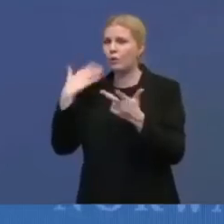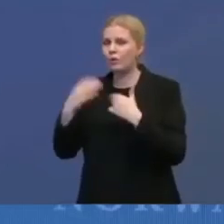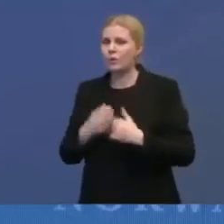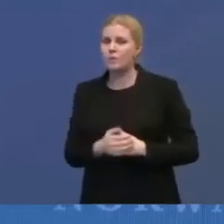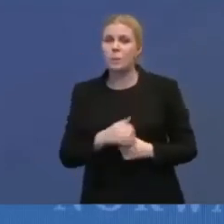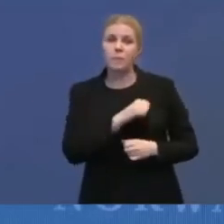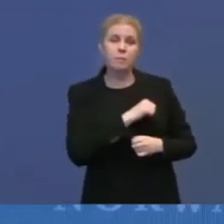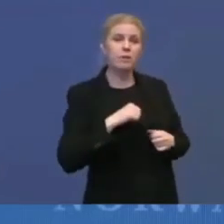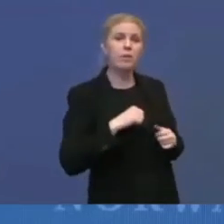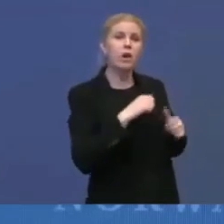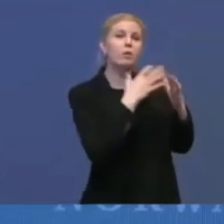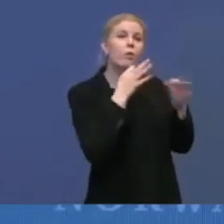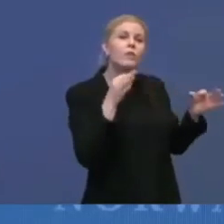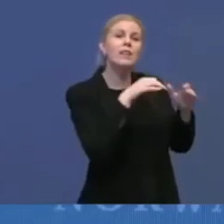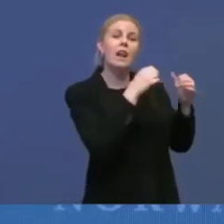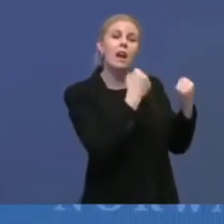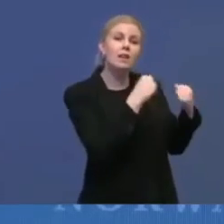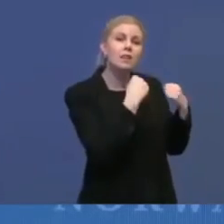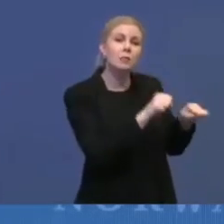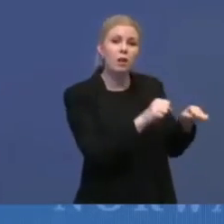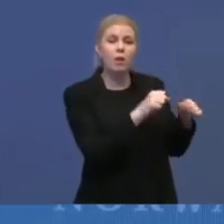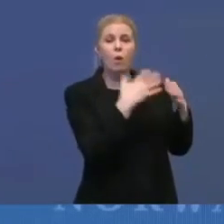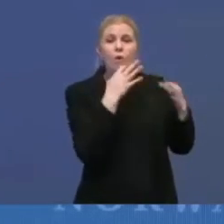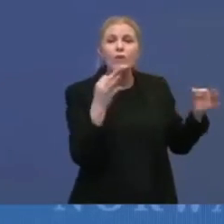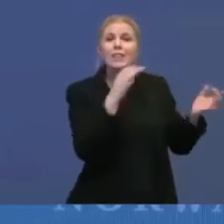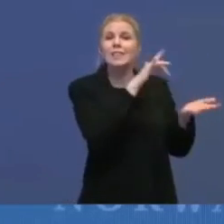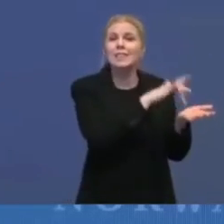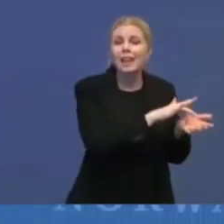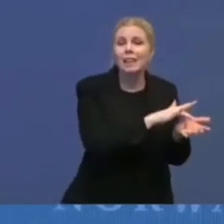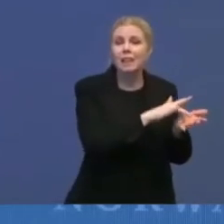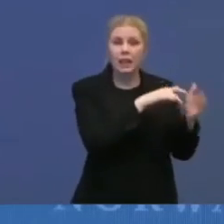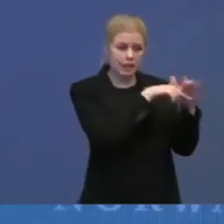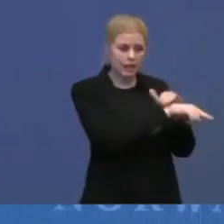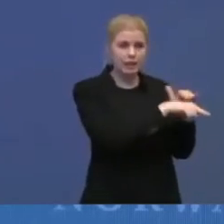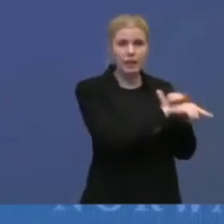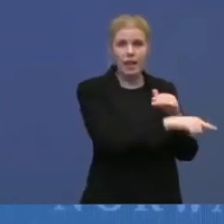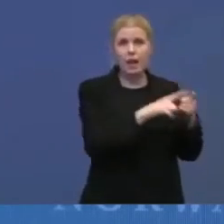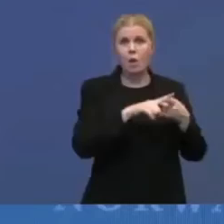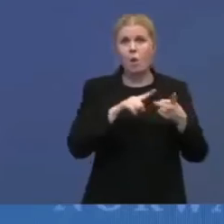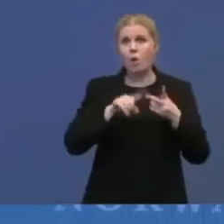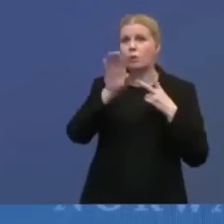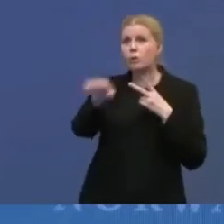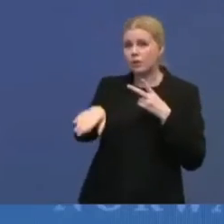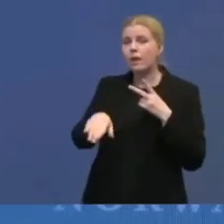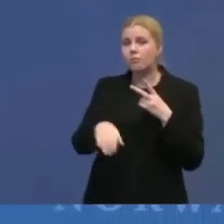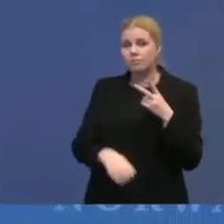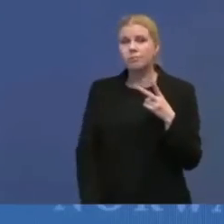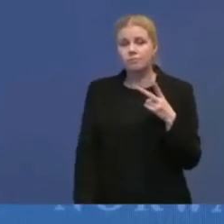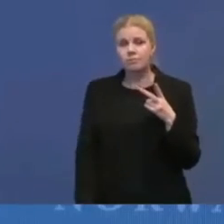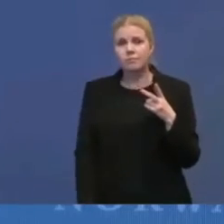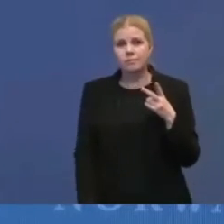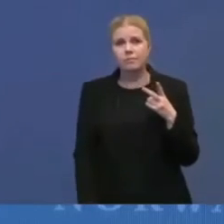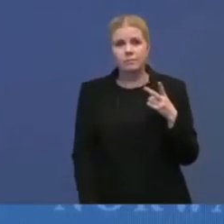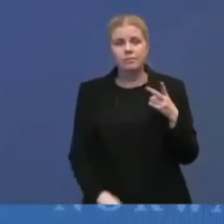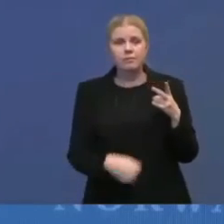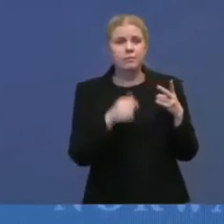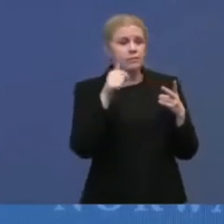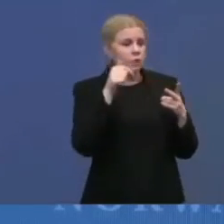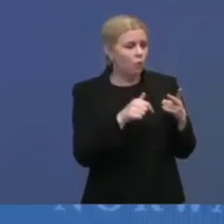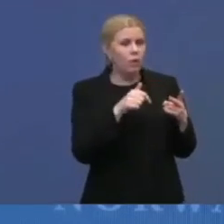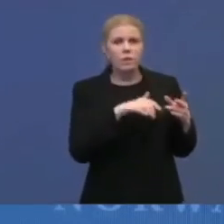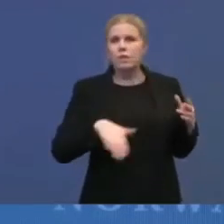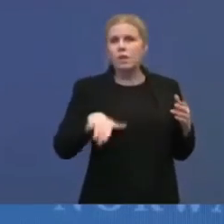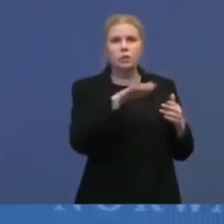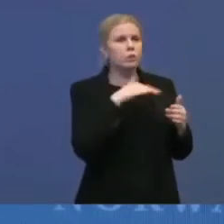nalasiyo. Xafla dha gud iyo kuwa garka aah e gudaha iya dibaddaa in taba meccirto txiru